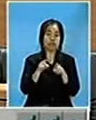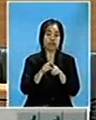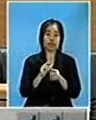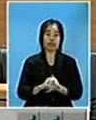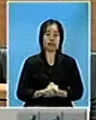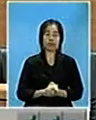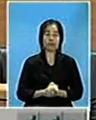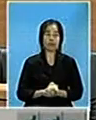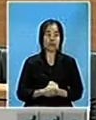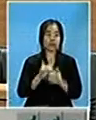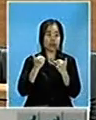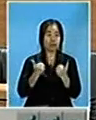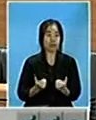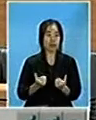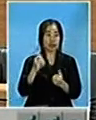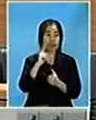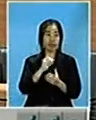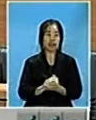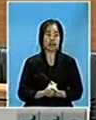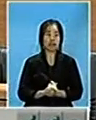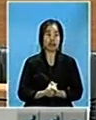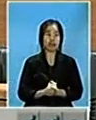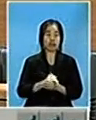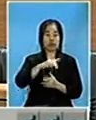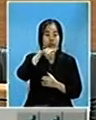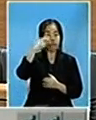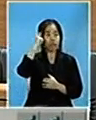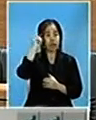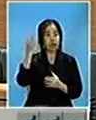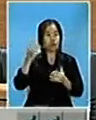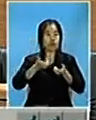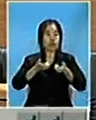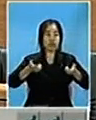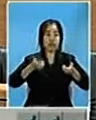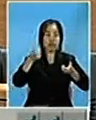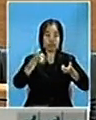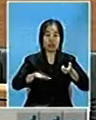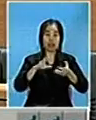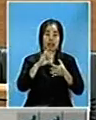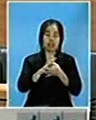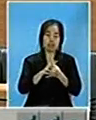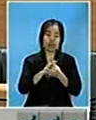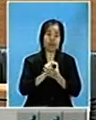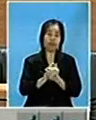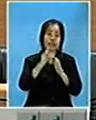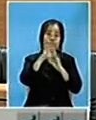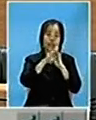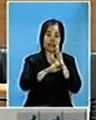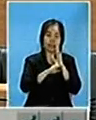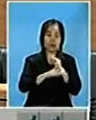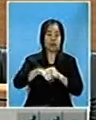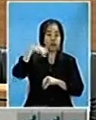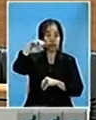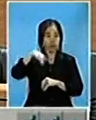วันนี้สะท้อนให้เห็นว่าเรายังไม่สามารถแยกแยะหลักการองค์กร